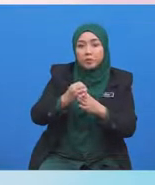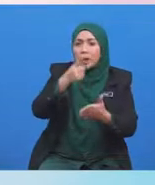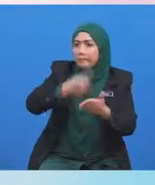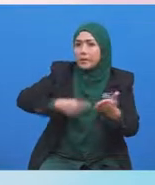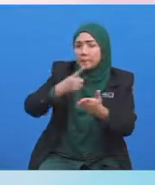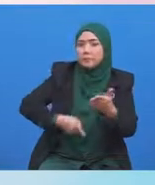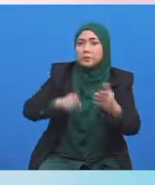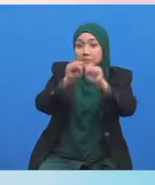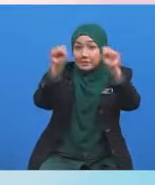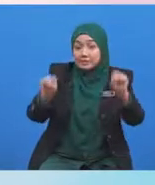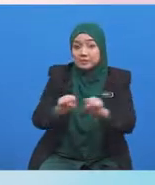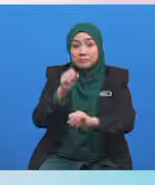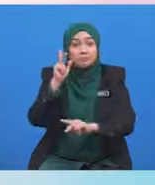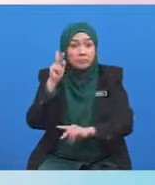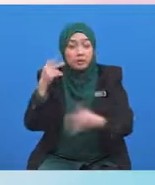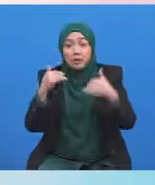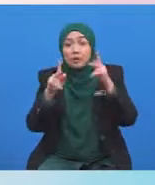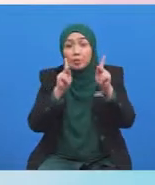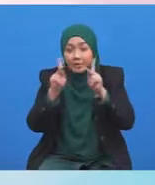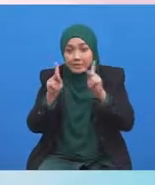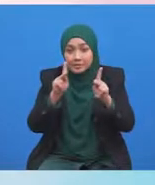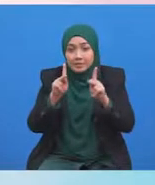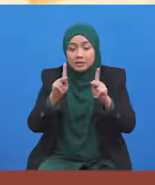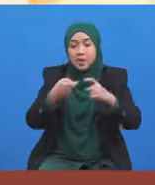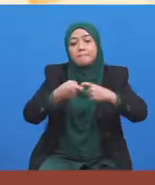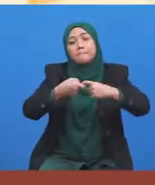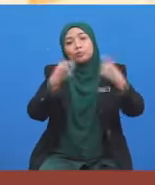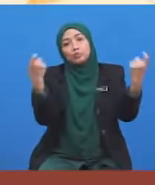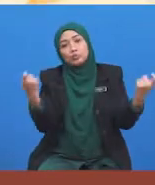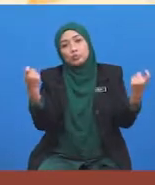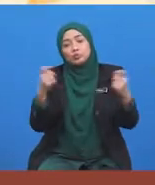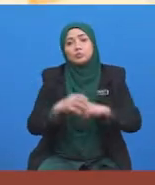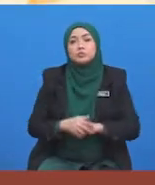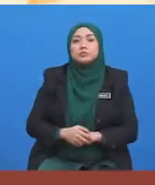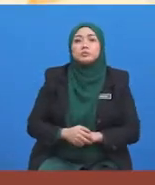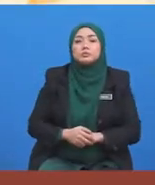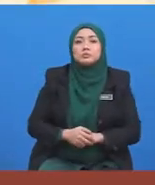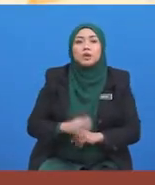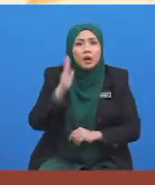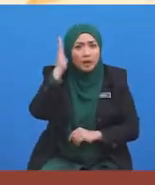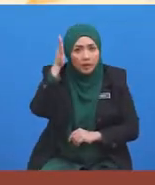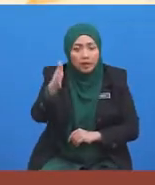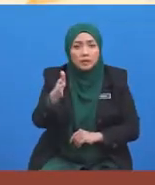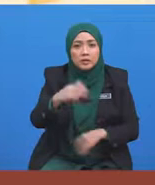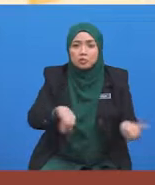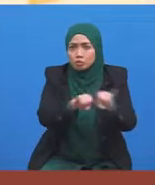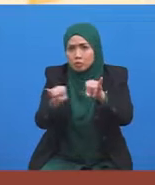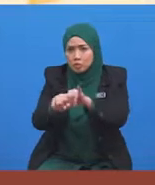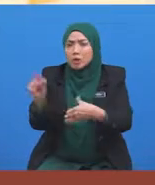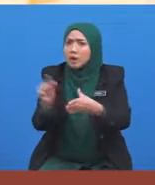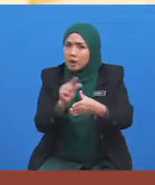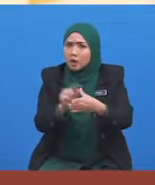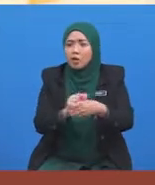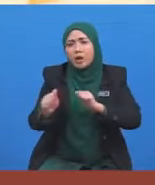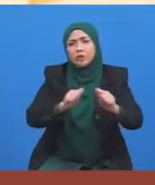satu kawasan dengan satu kawasan yang lain terputus. Secara tidak langsung, ia juga akan mengganggu aktiviti